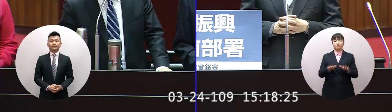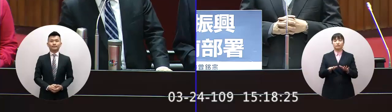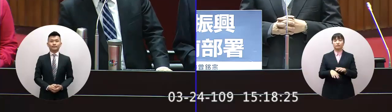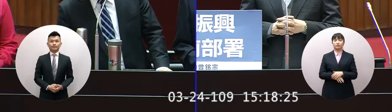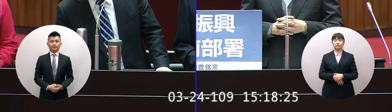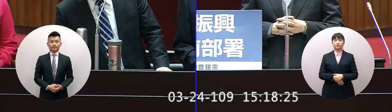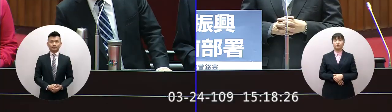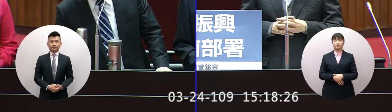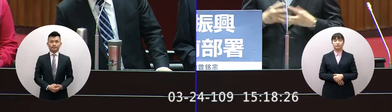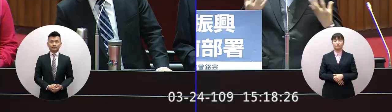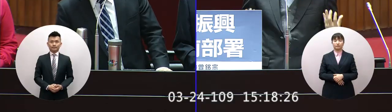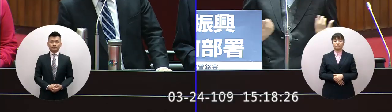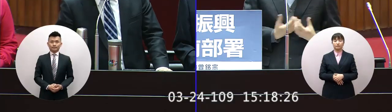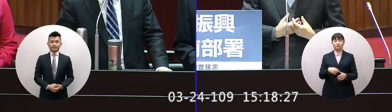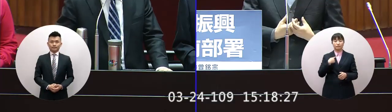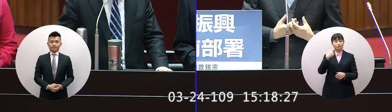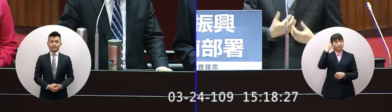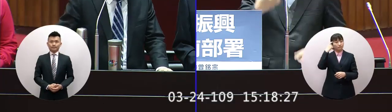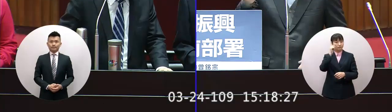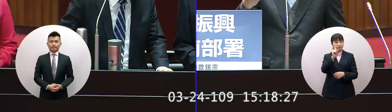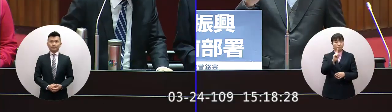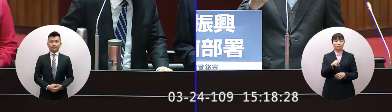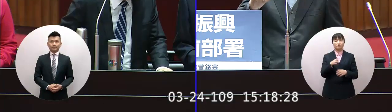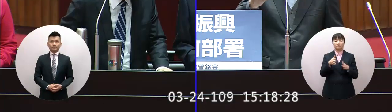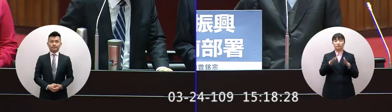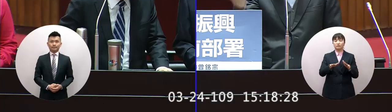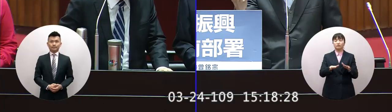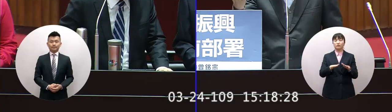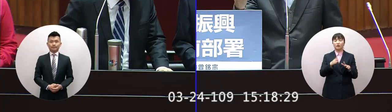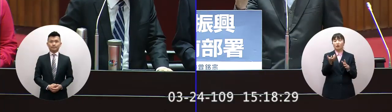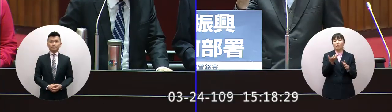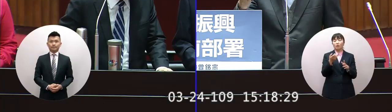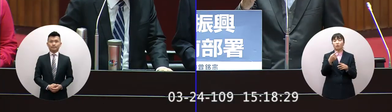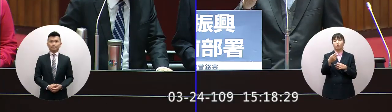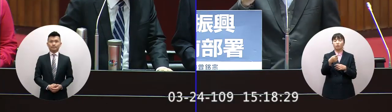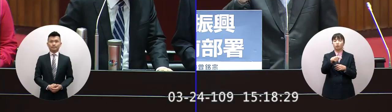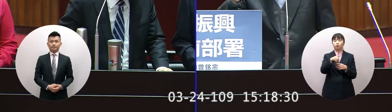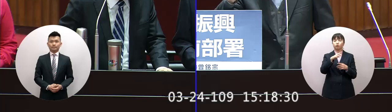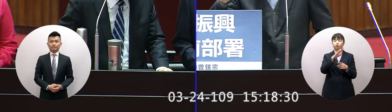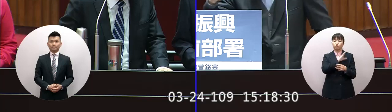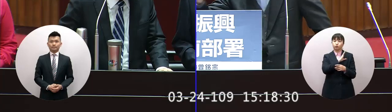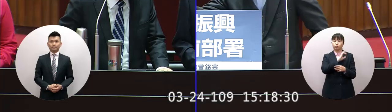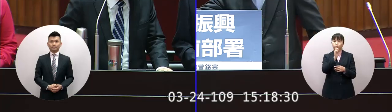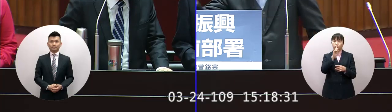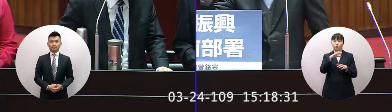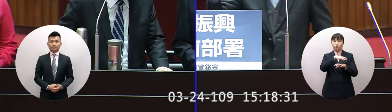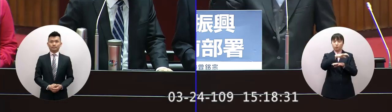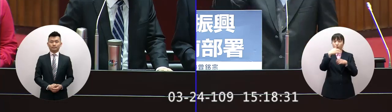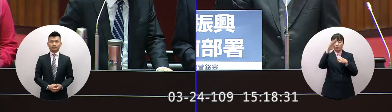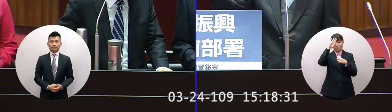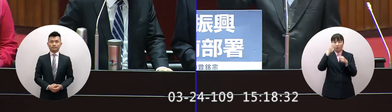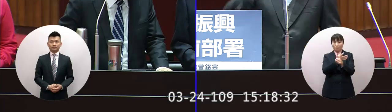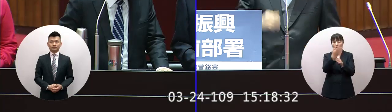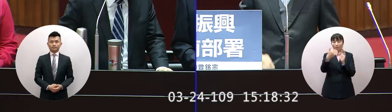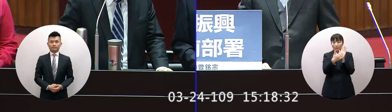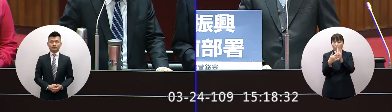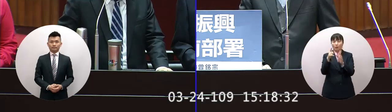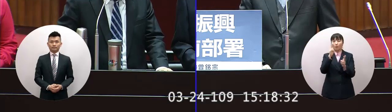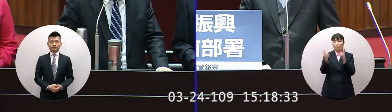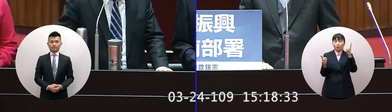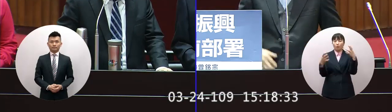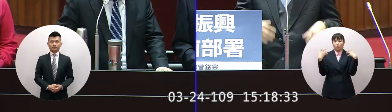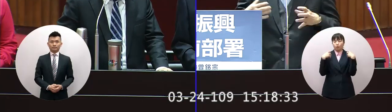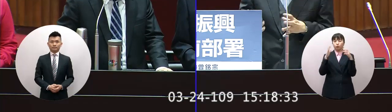在我的想法是，因为现在您刚刚讲，当然整个防疫的部分有总指